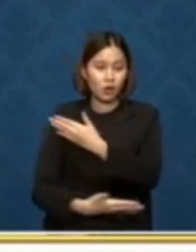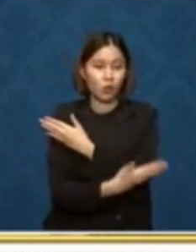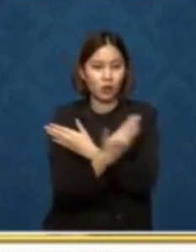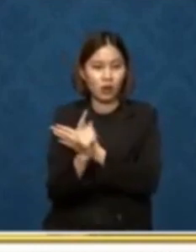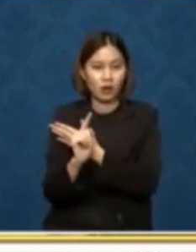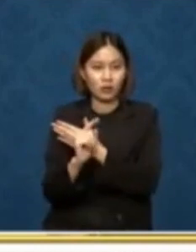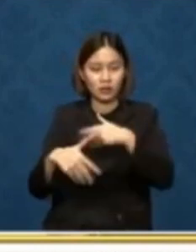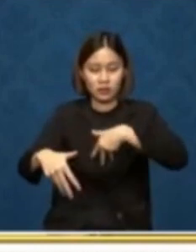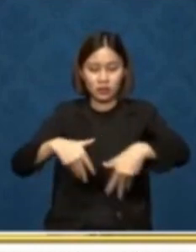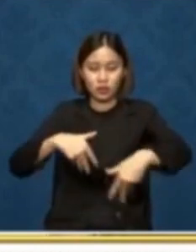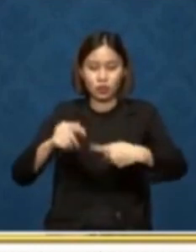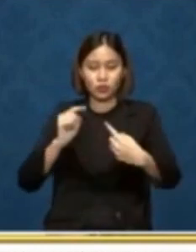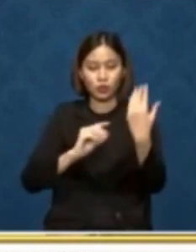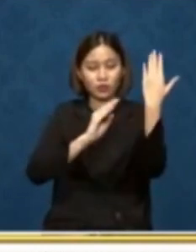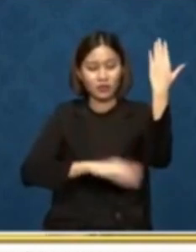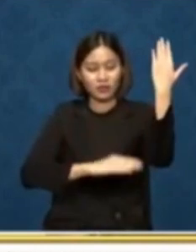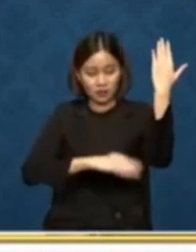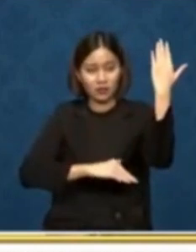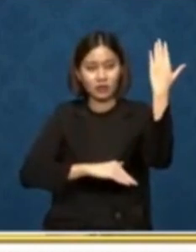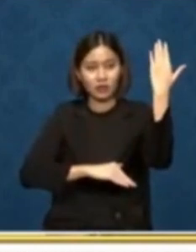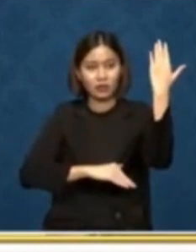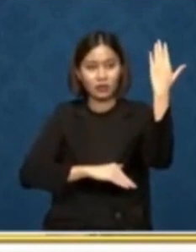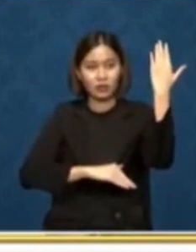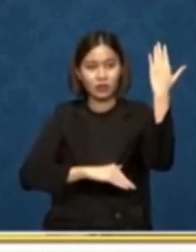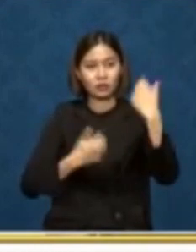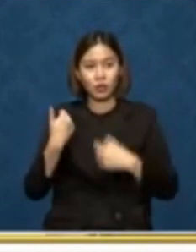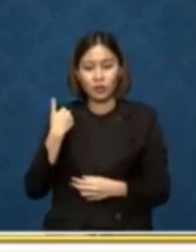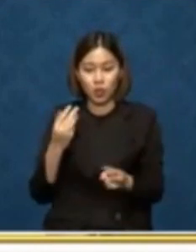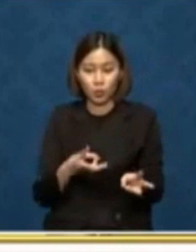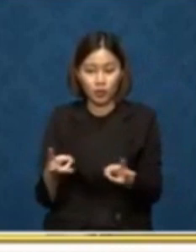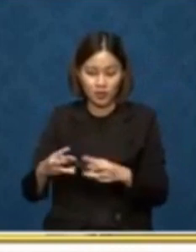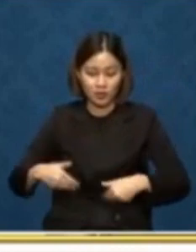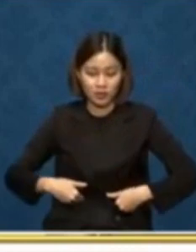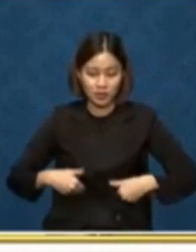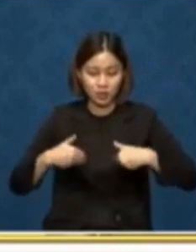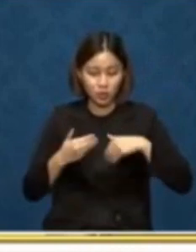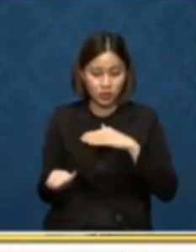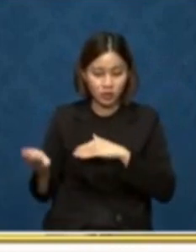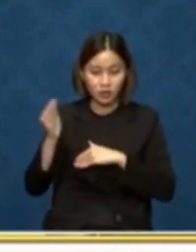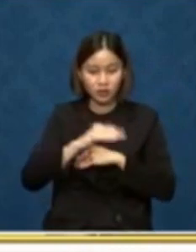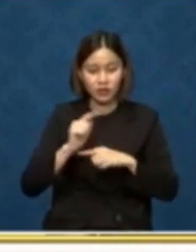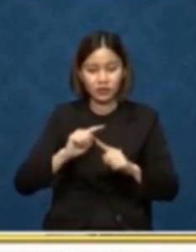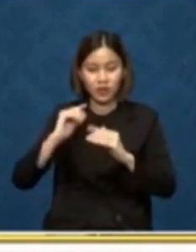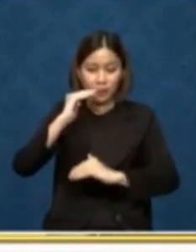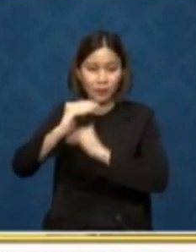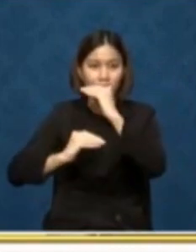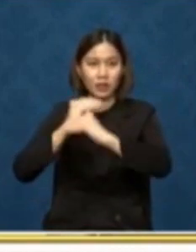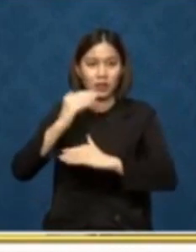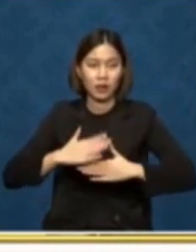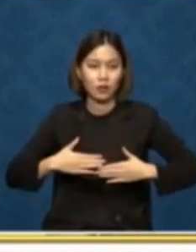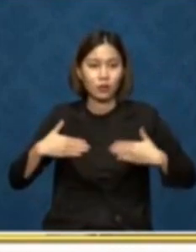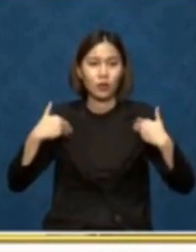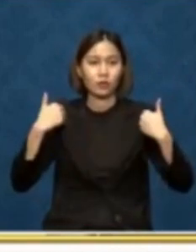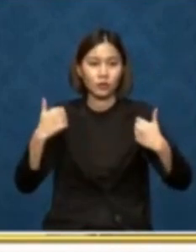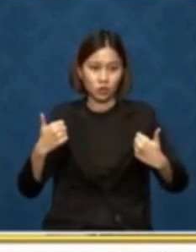โอกาสที่พี่น้องในจังหวัดชายแดนภาคใต้ควรจะมีวิถีที่มีความจจำเริญมี